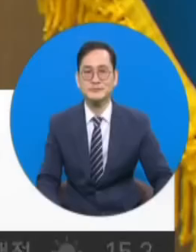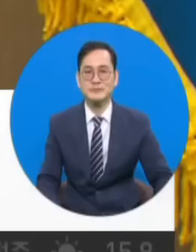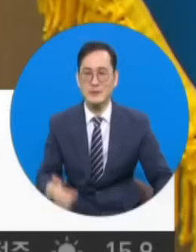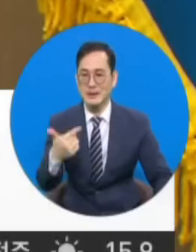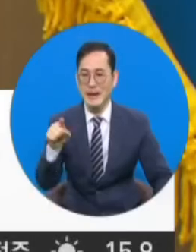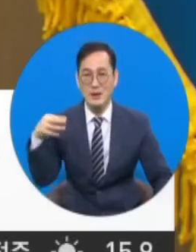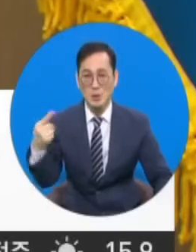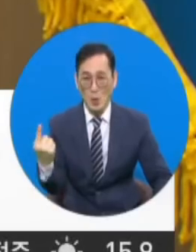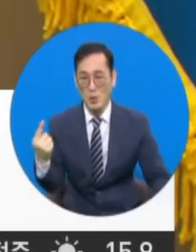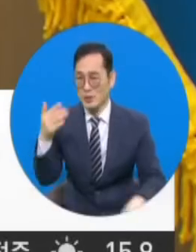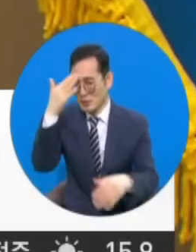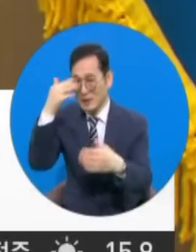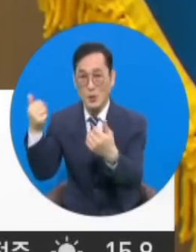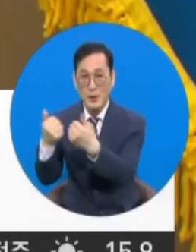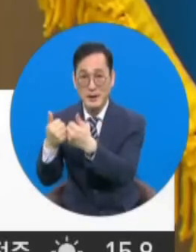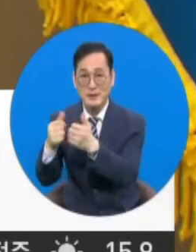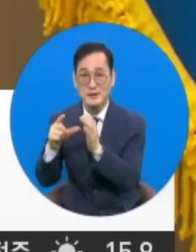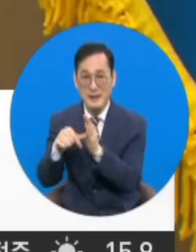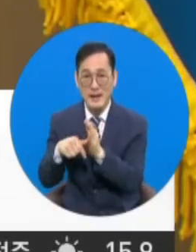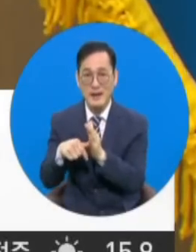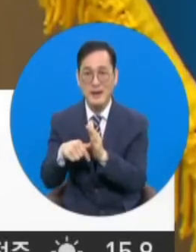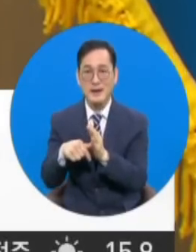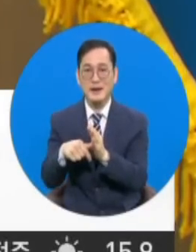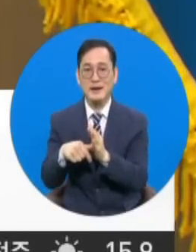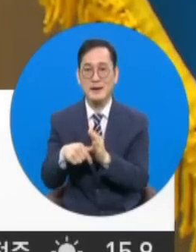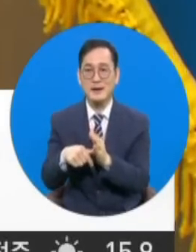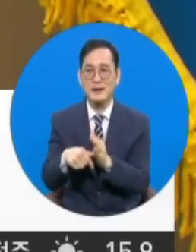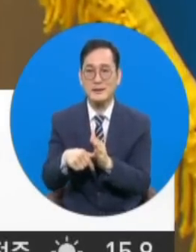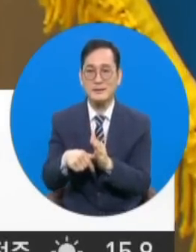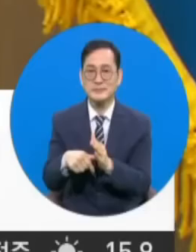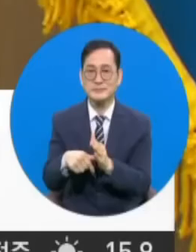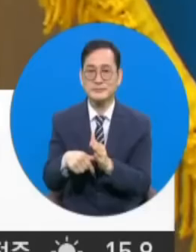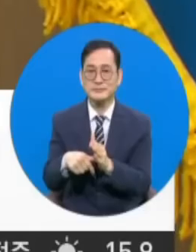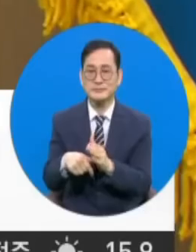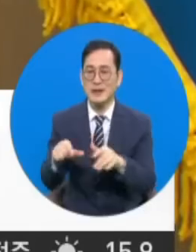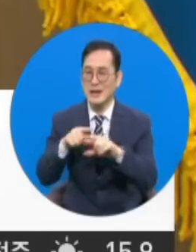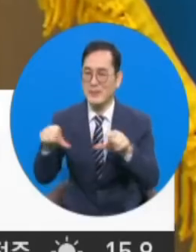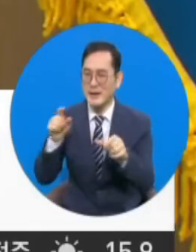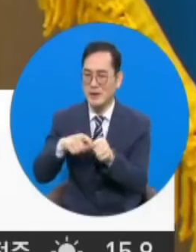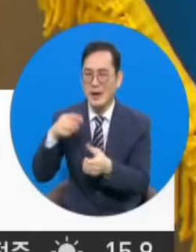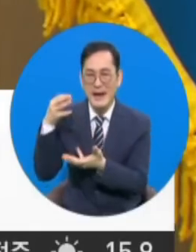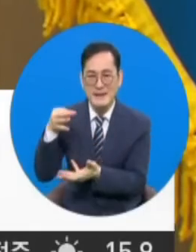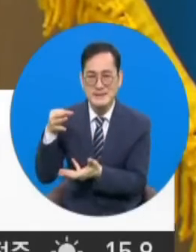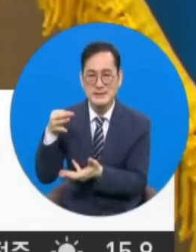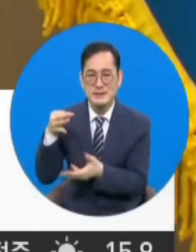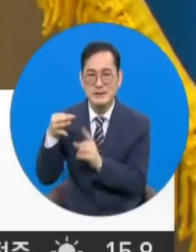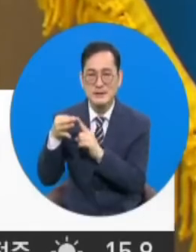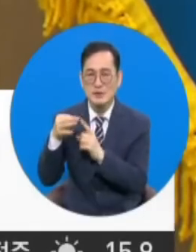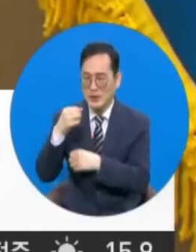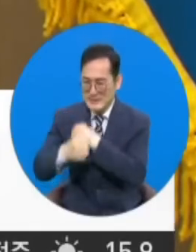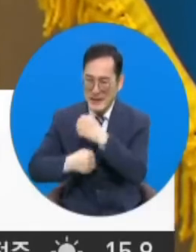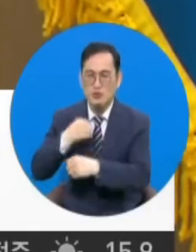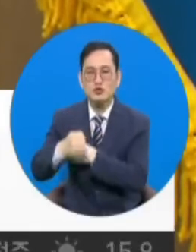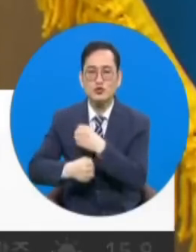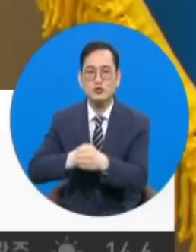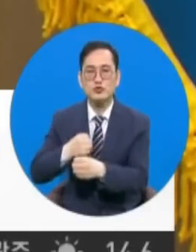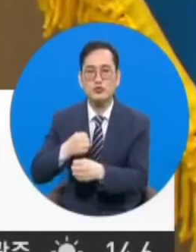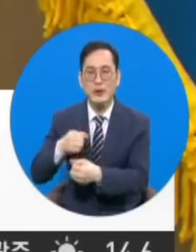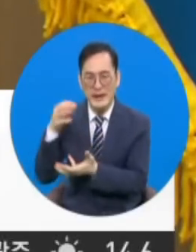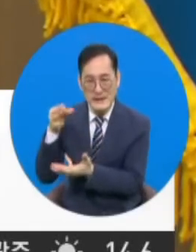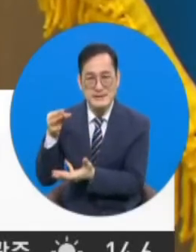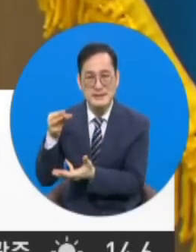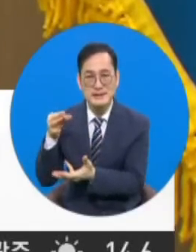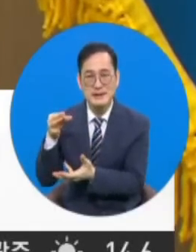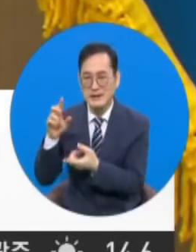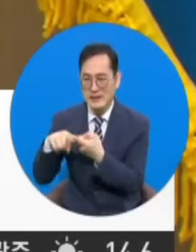정상회의에서는 보편적 가치를 공유하는 국가들과의 자유의 연대를 구축하고 이제